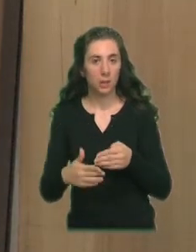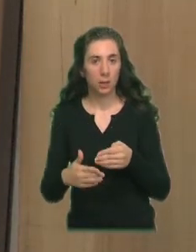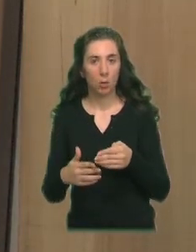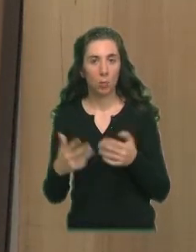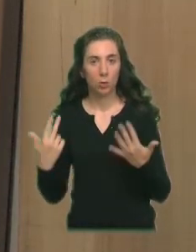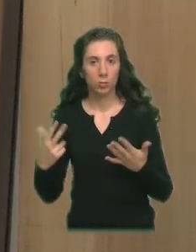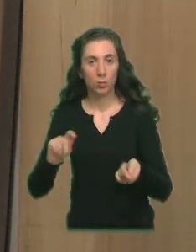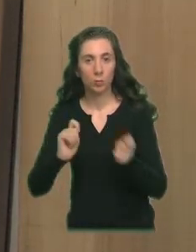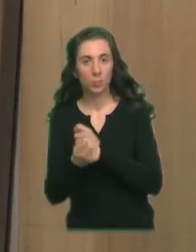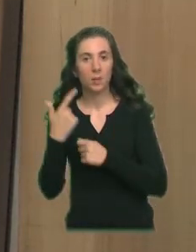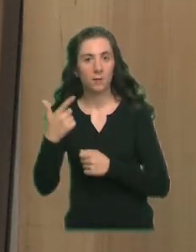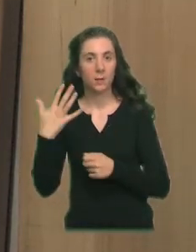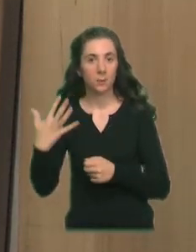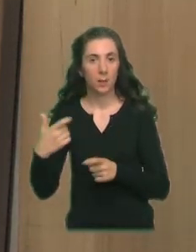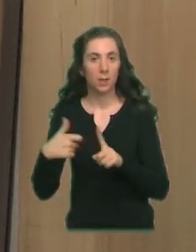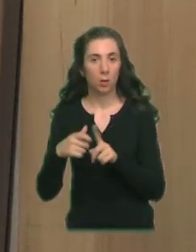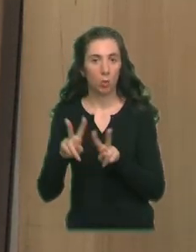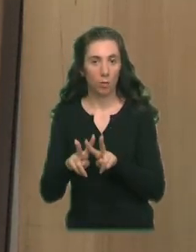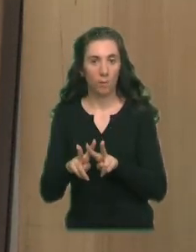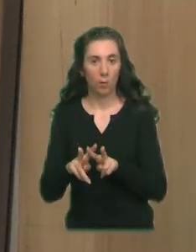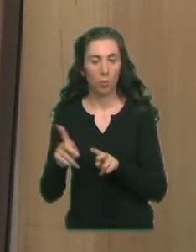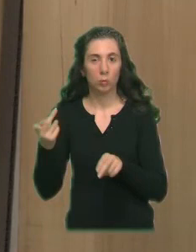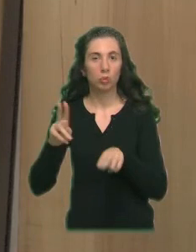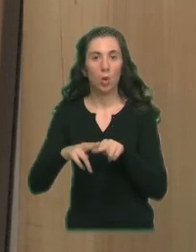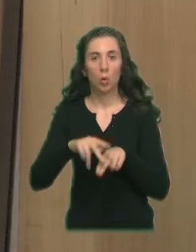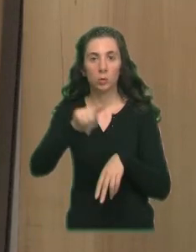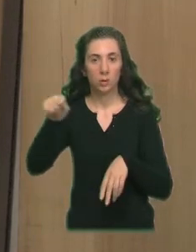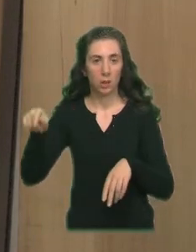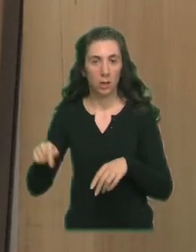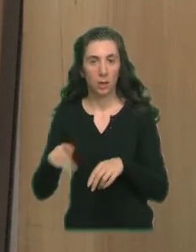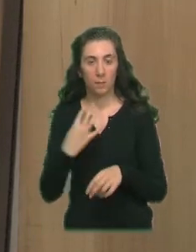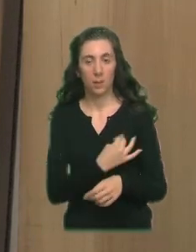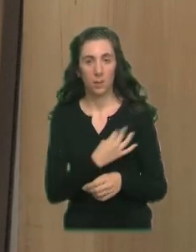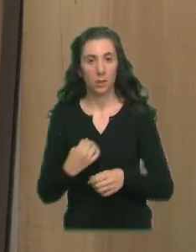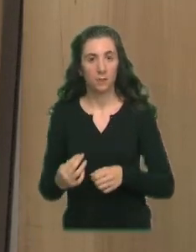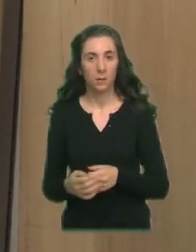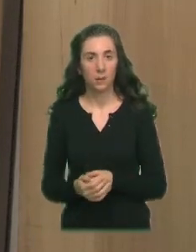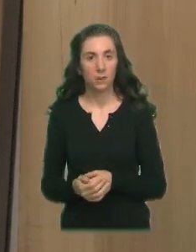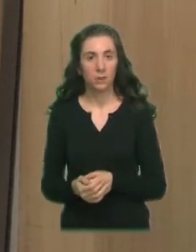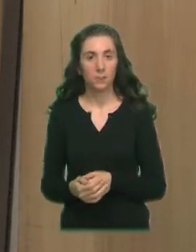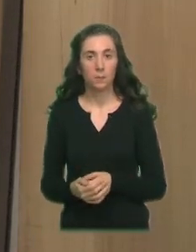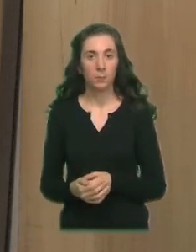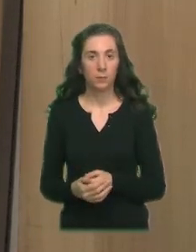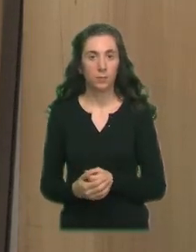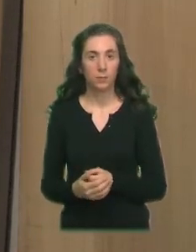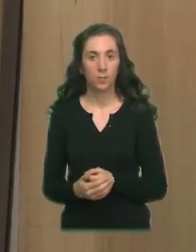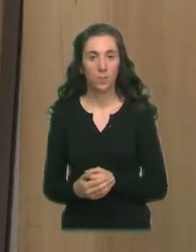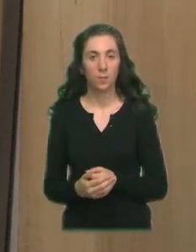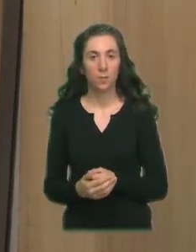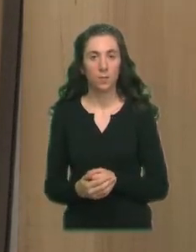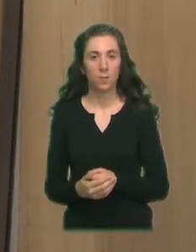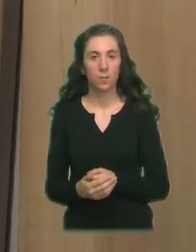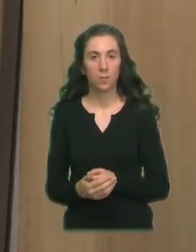80-ih promijenili na 25 kilovolti, ovaj što je u ostalim dijelovima Hrvatske i ovoga, pa